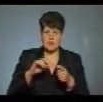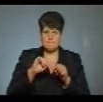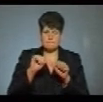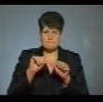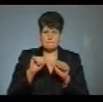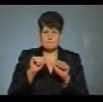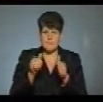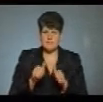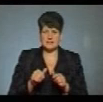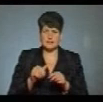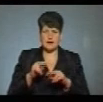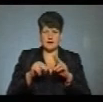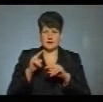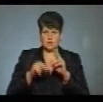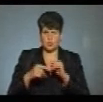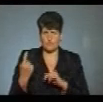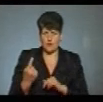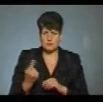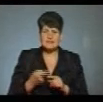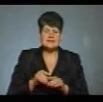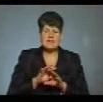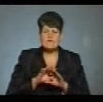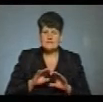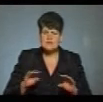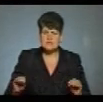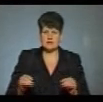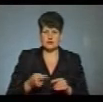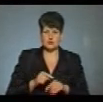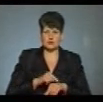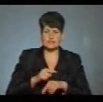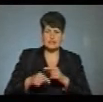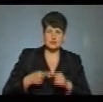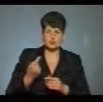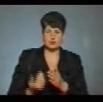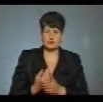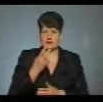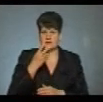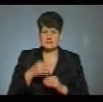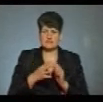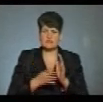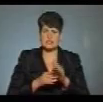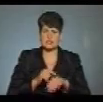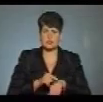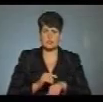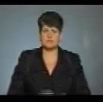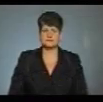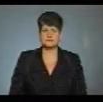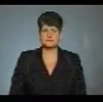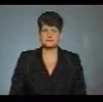архітектури в області. Це вся інформація на цю годину. Наступний випуск дивіться вже о 19:00.